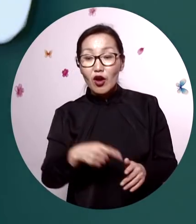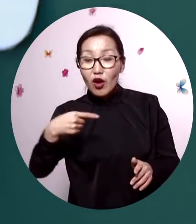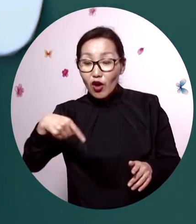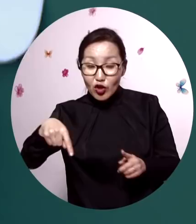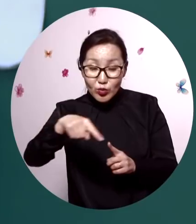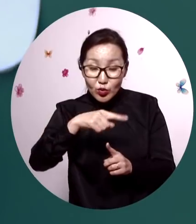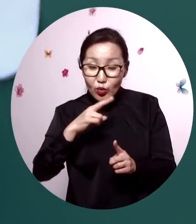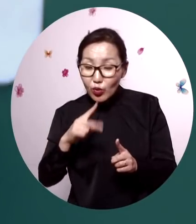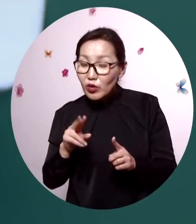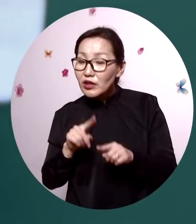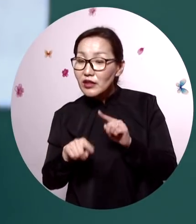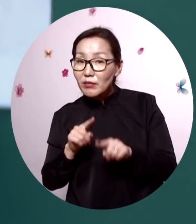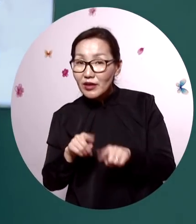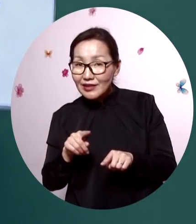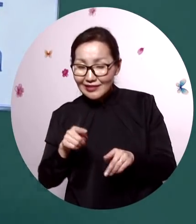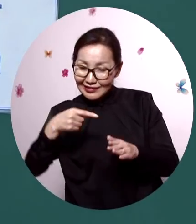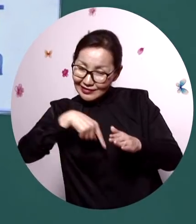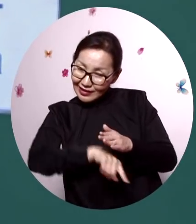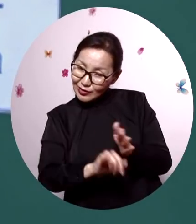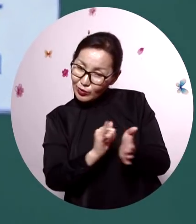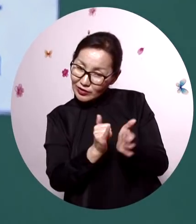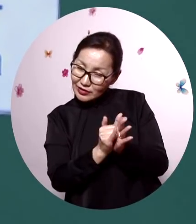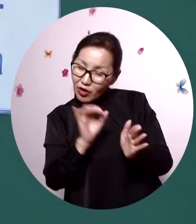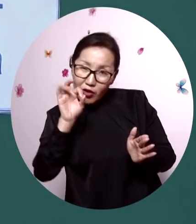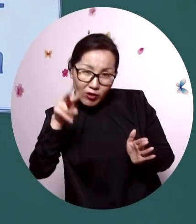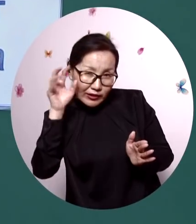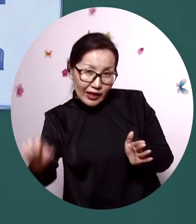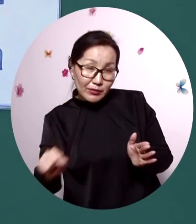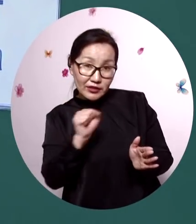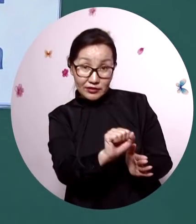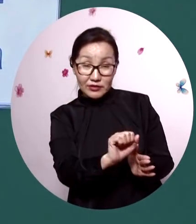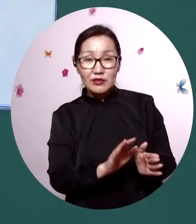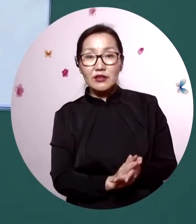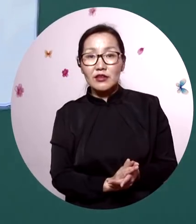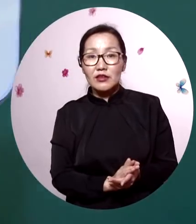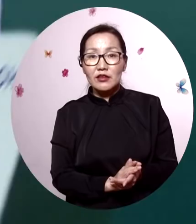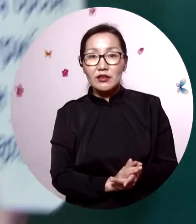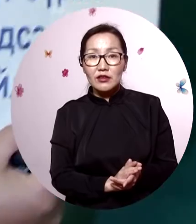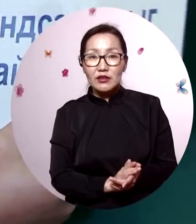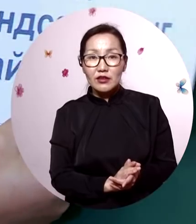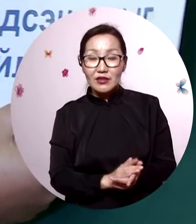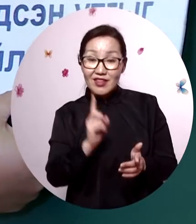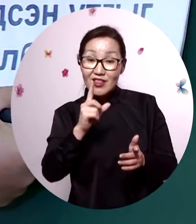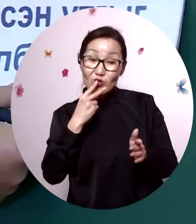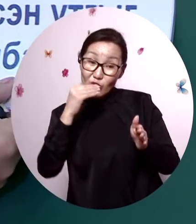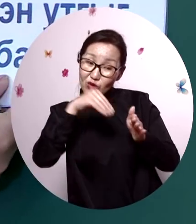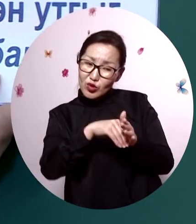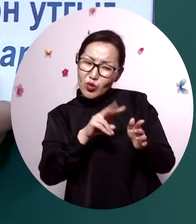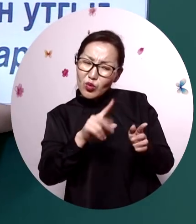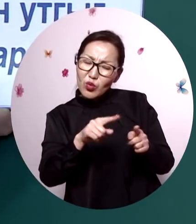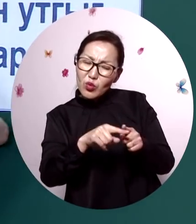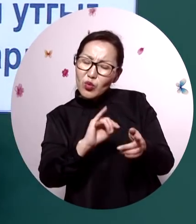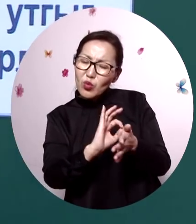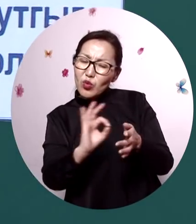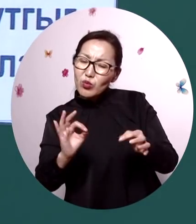Ойр орчмынхоо үг өгүүлбэрээс далд утгыг нь таамаглана. Хэлцэлд орсон үг өгүүлбэрийн